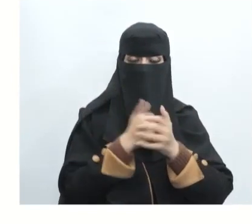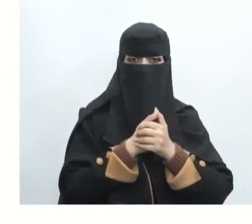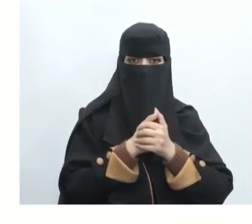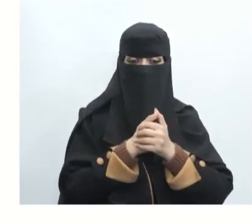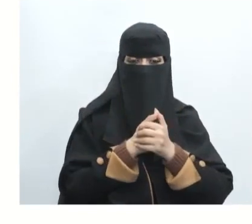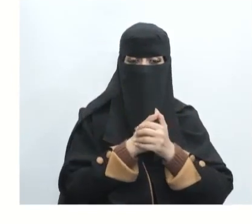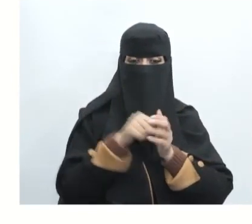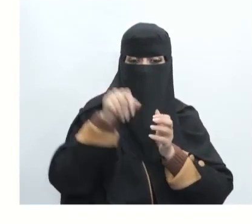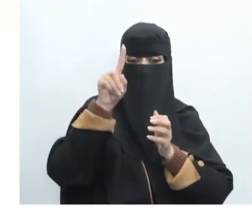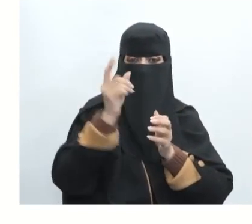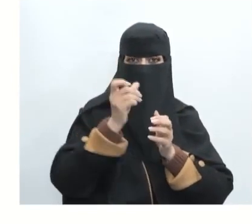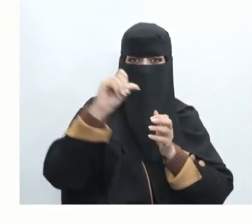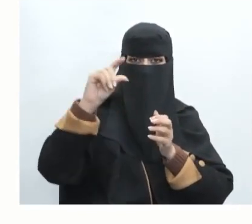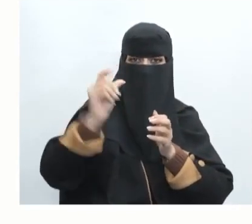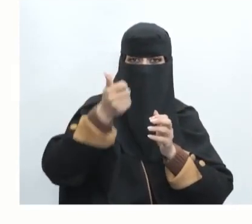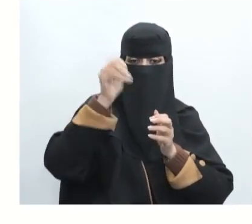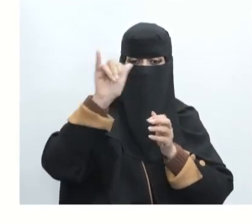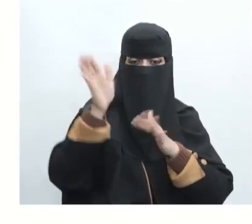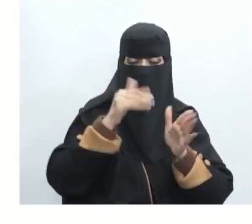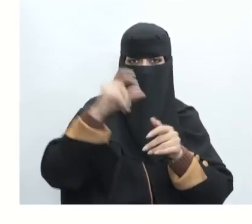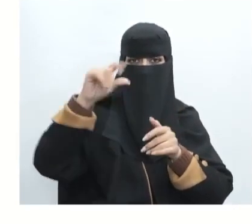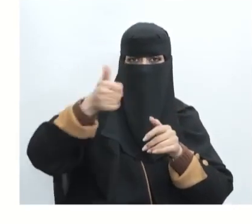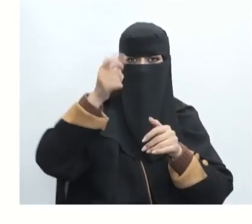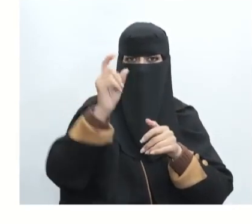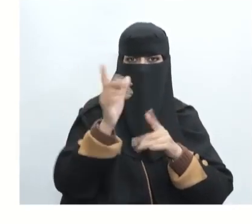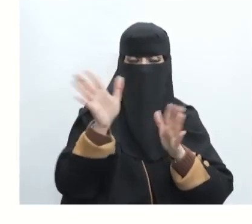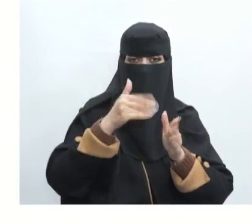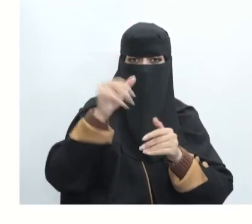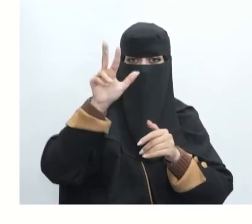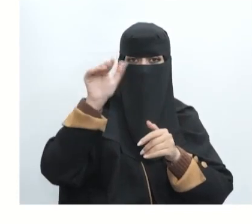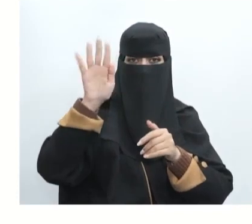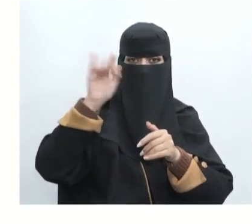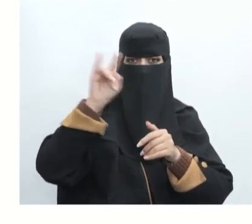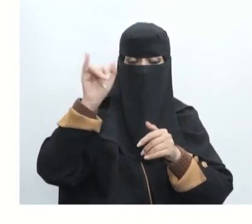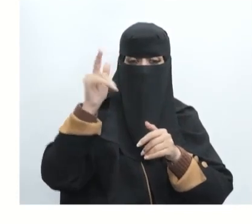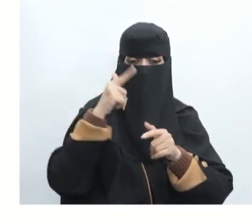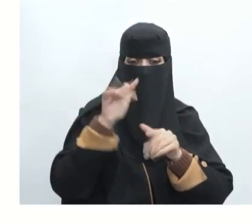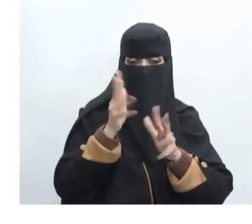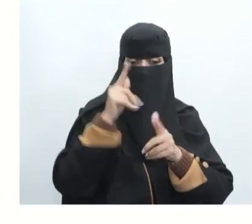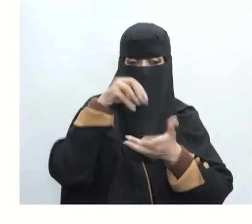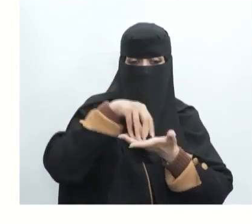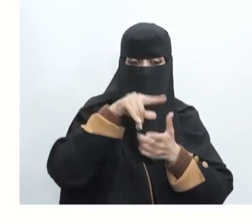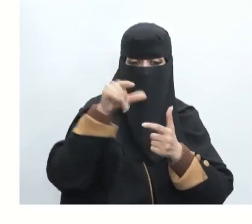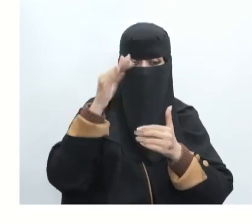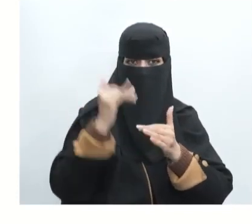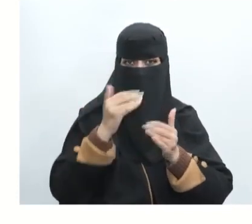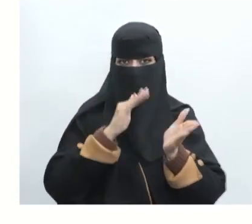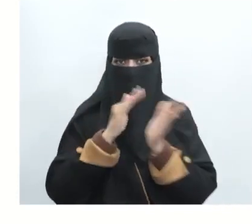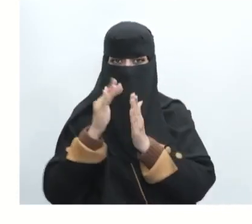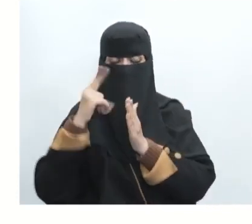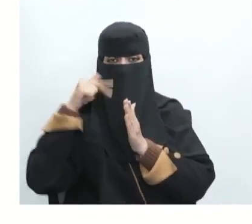بروناي دار السلام احسنتم بروناي دار السلام تقعوا